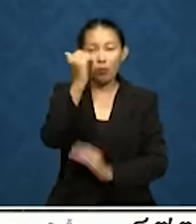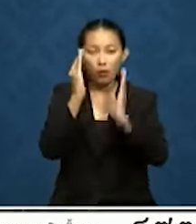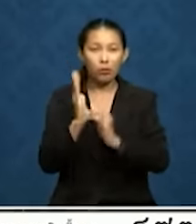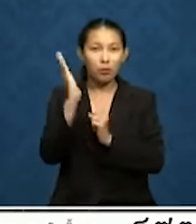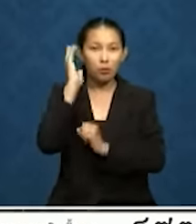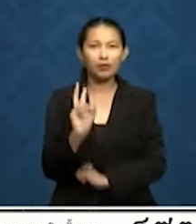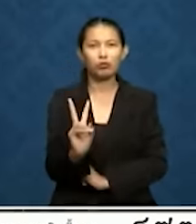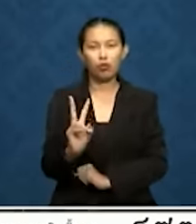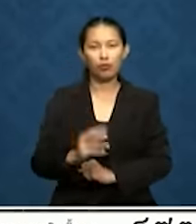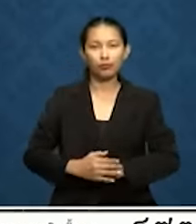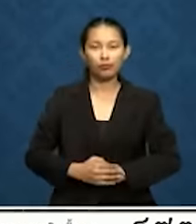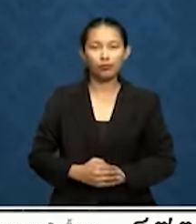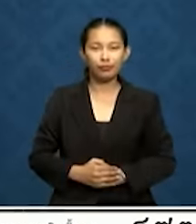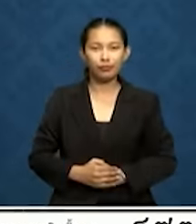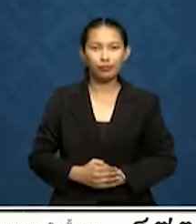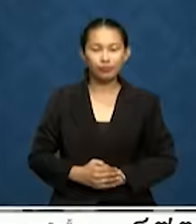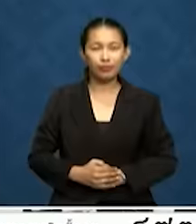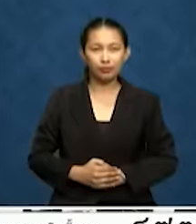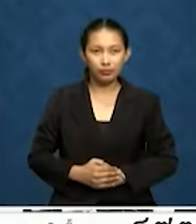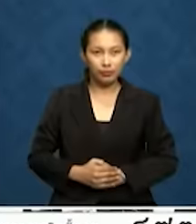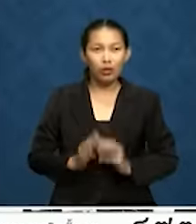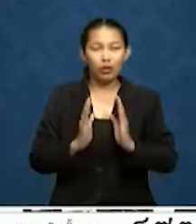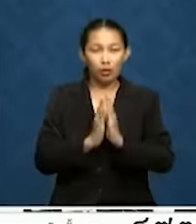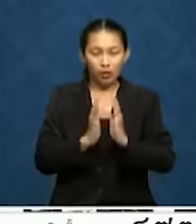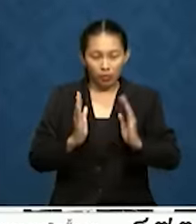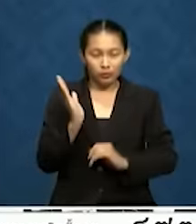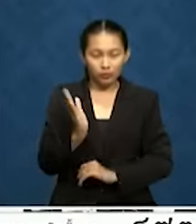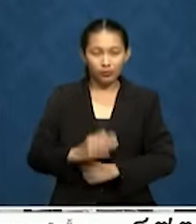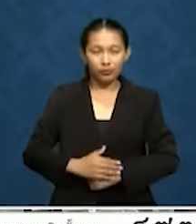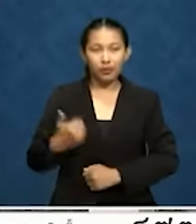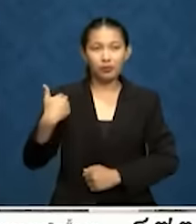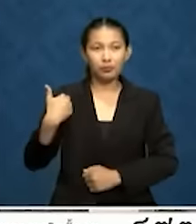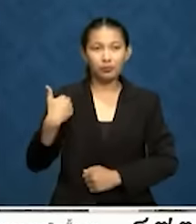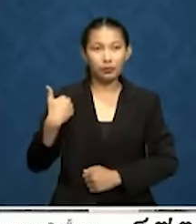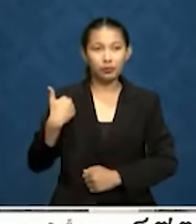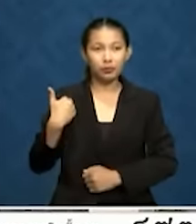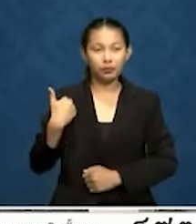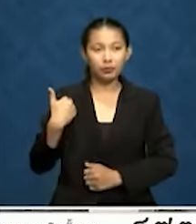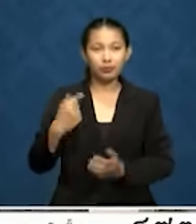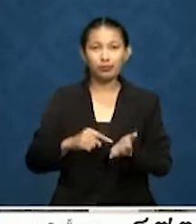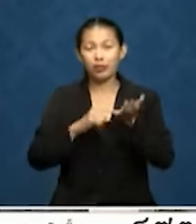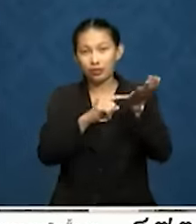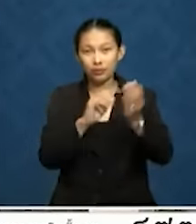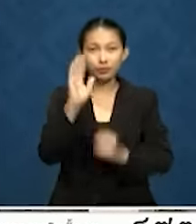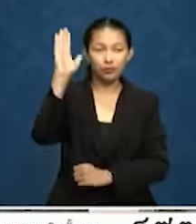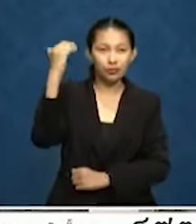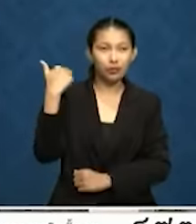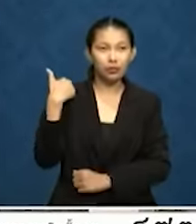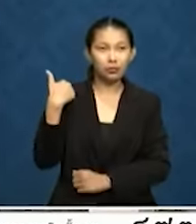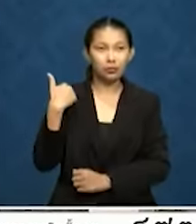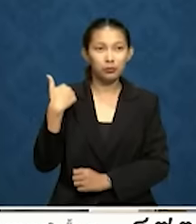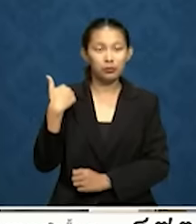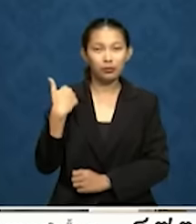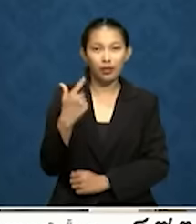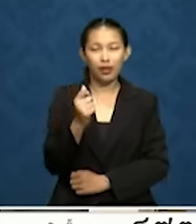อบคุณครับ ครับเดี๋ยวขอบคุณคุณประกรณ์พุทธมีผู้จะเสนอความเห็นอีกครับท่านแรกท่